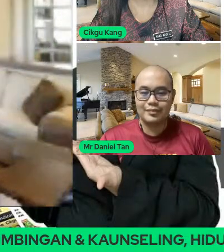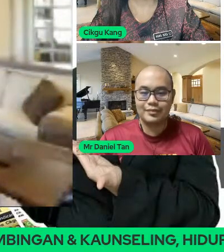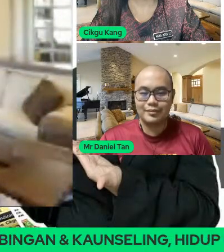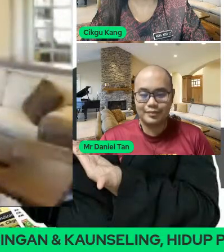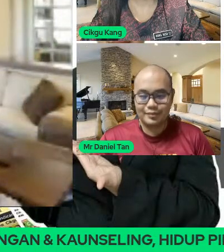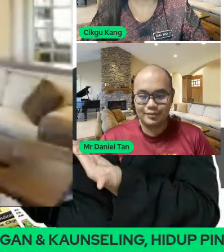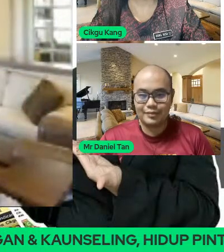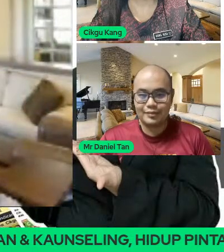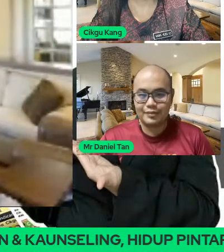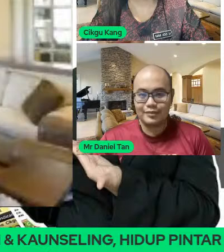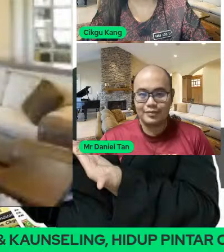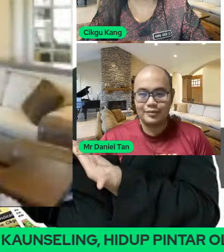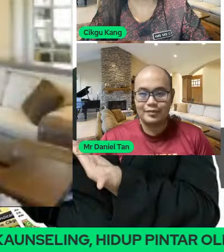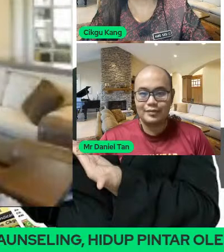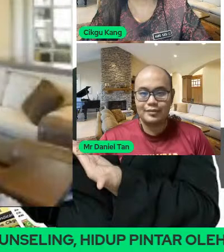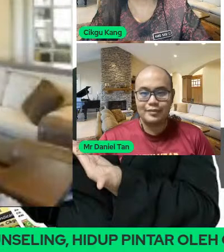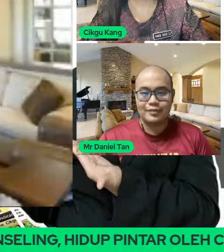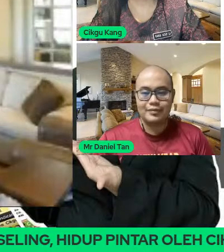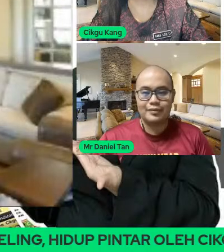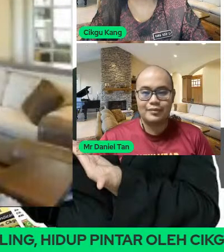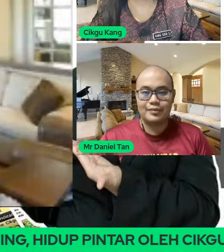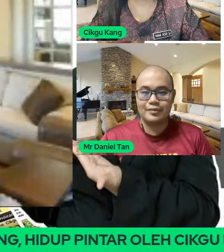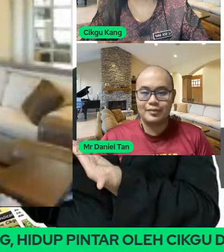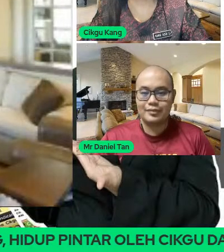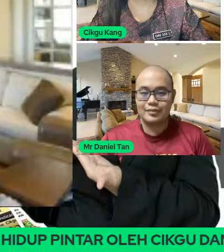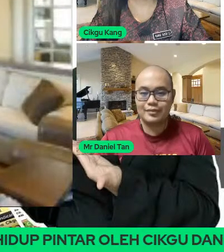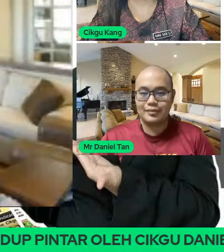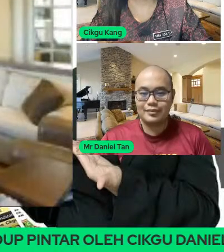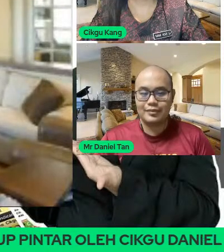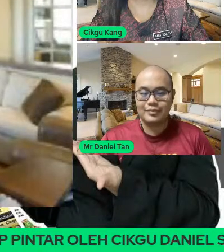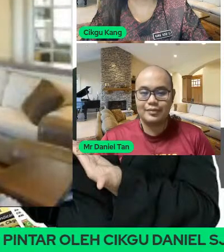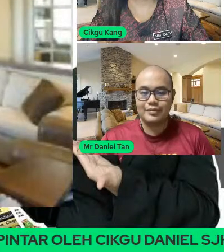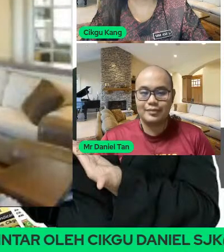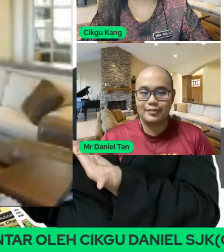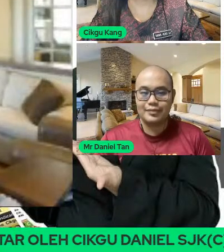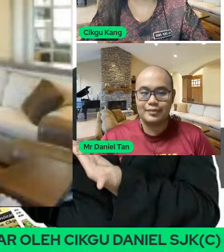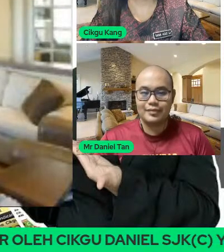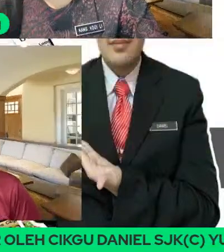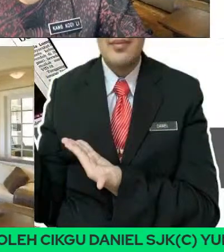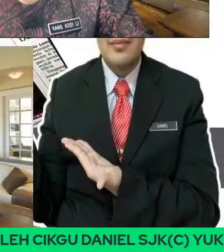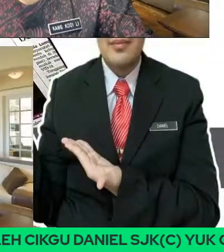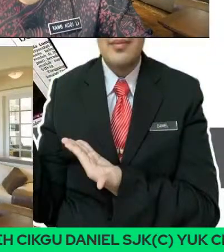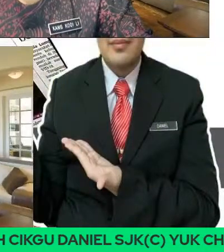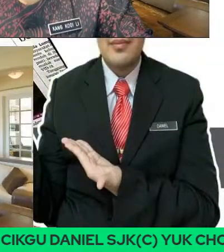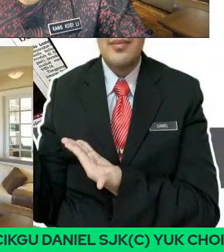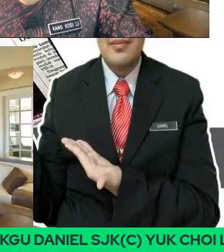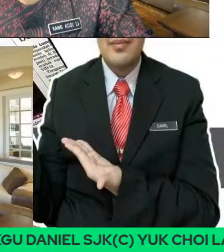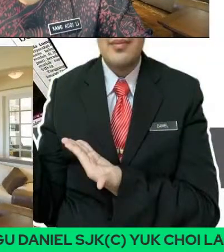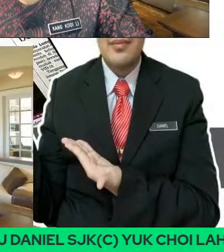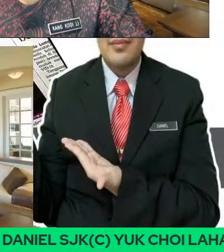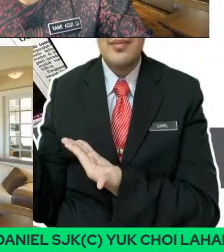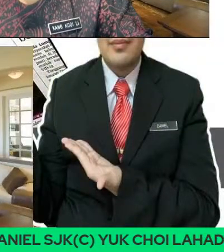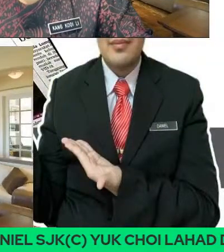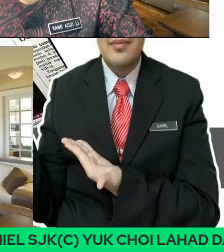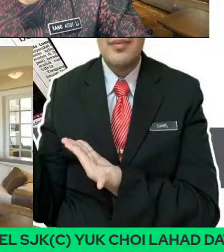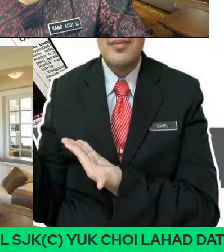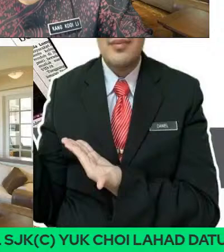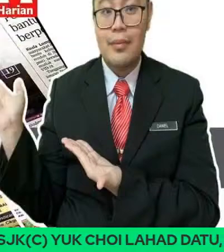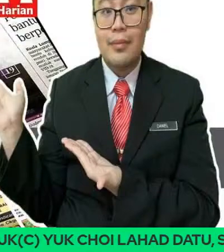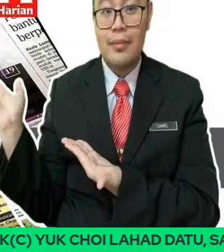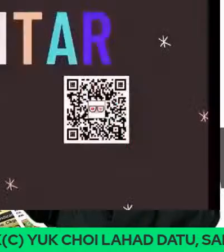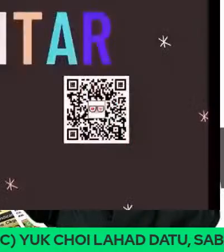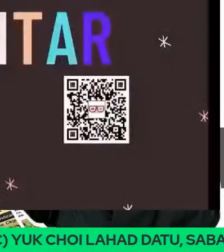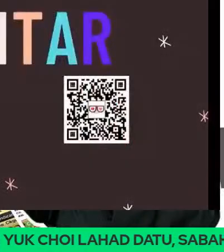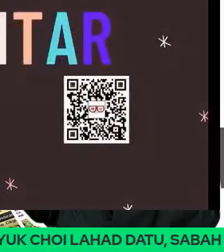Mari kita ikuti perkongsian pada malam ini yang akan di sampaikan oleh Cikgu Denil